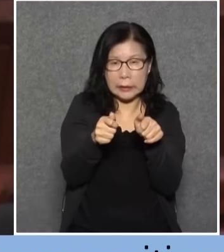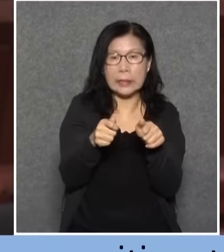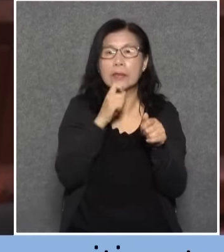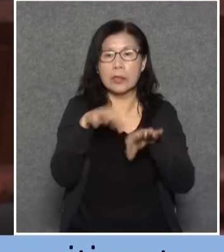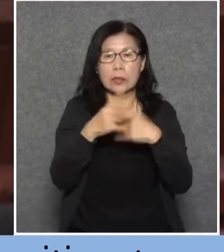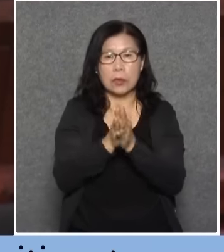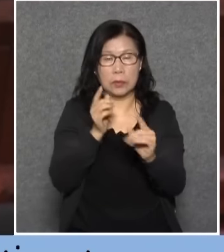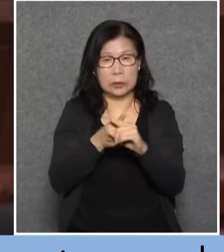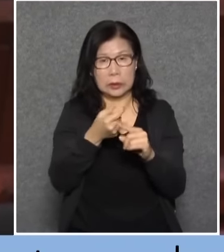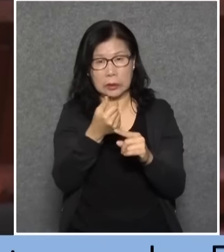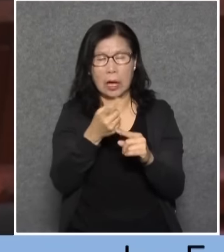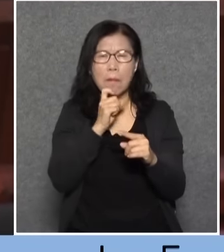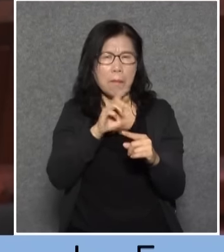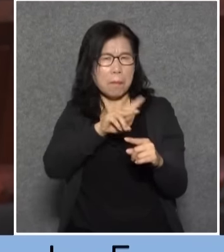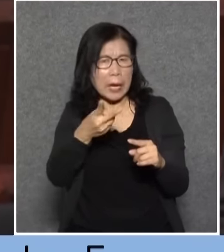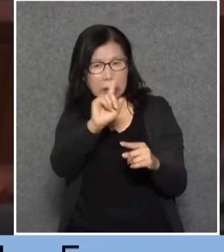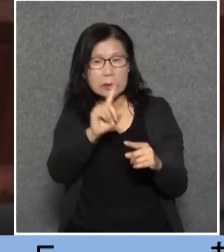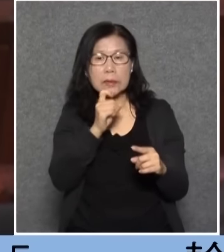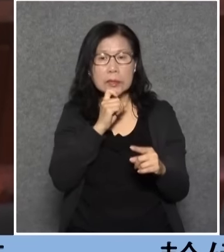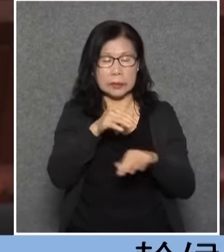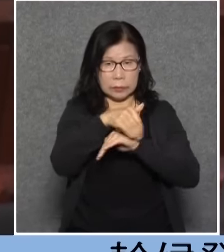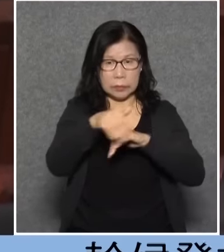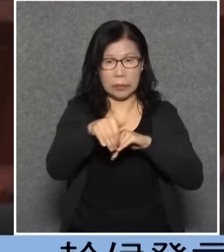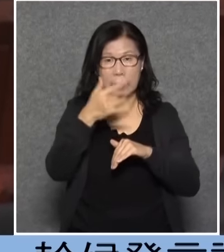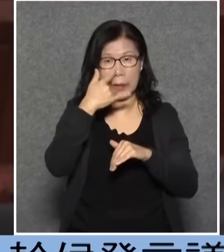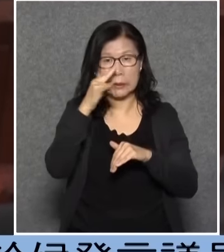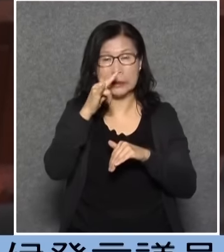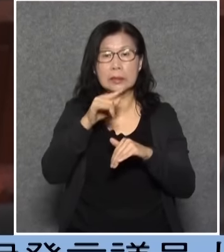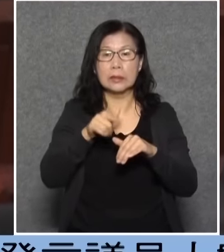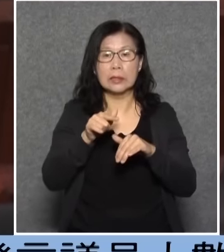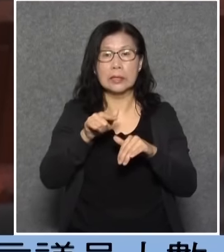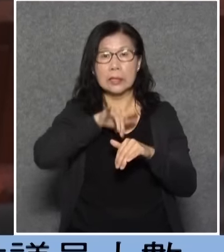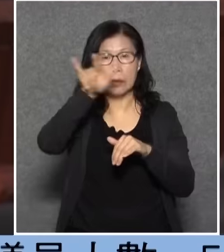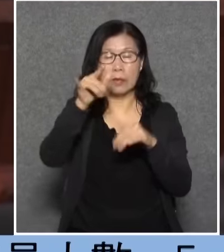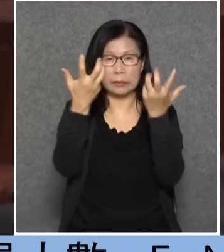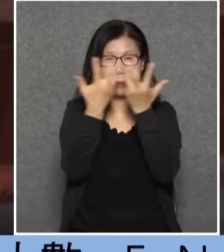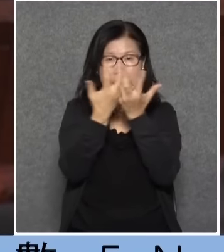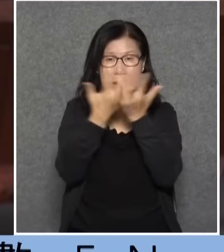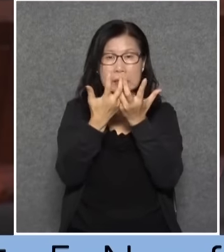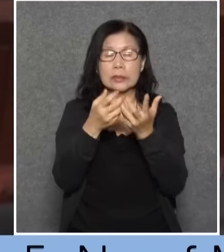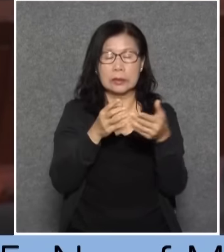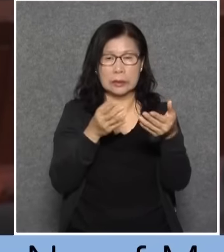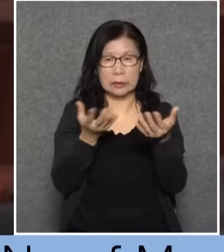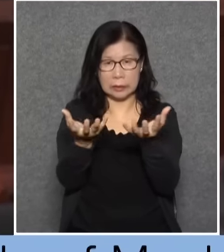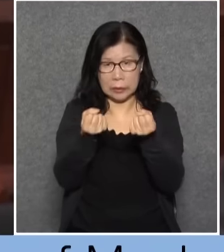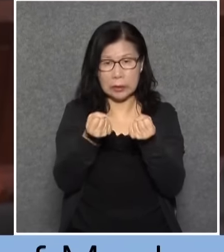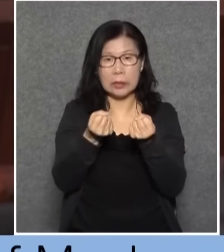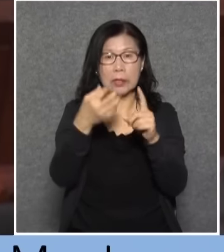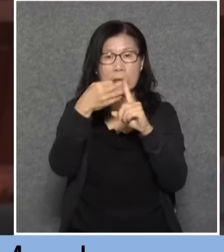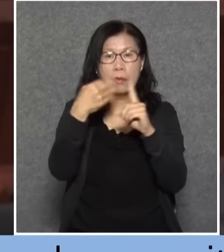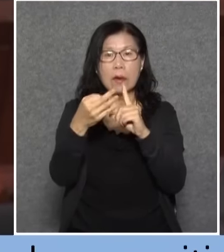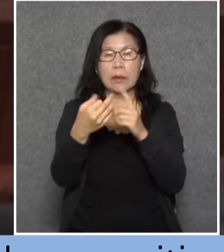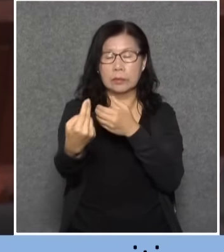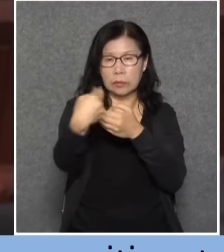應。一如系統所設計，新系統的飛行數據處理器在接獲非正常指令之